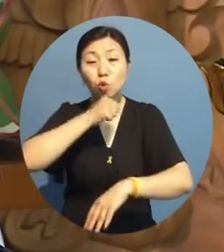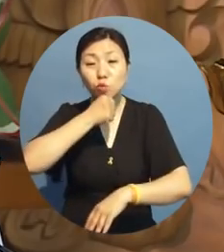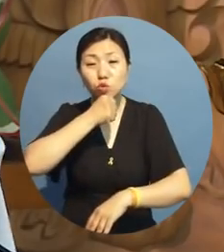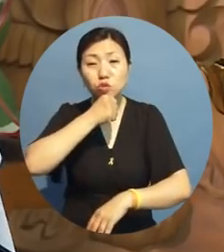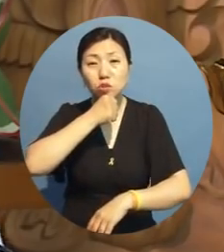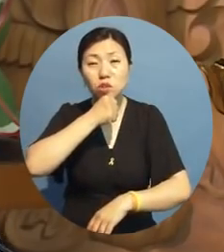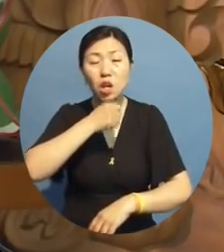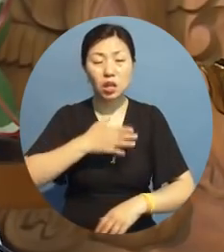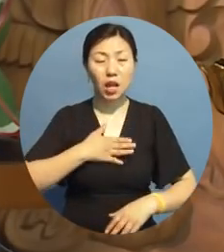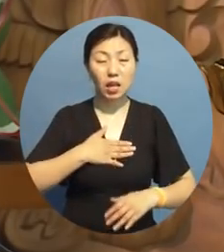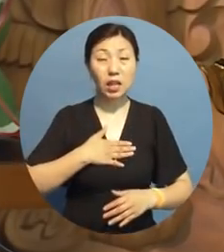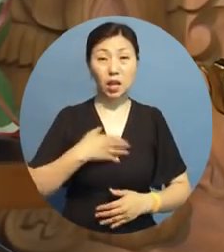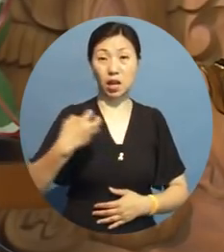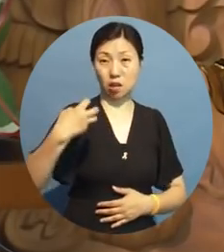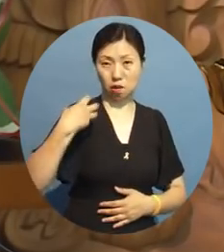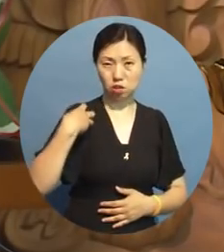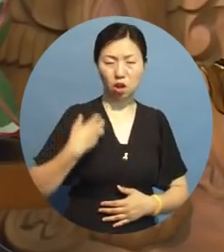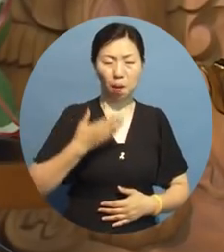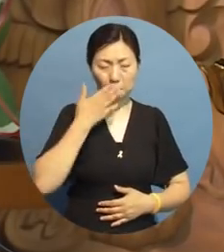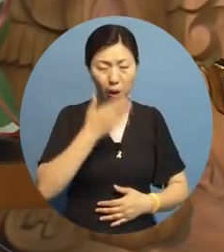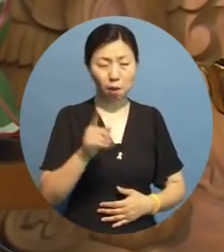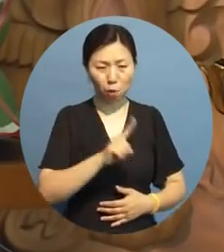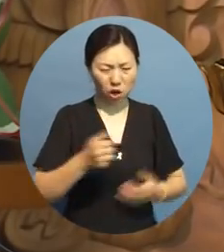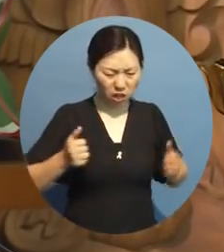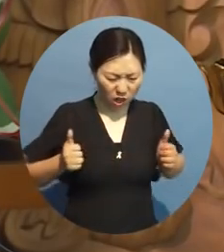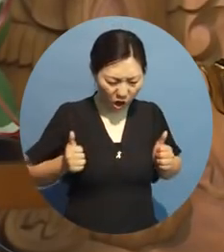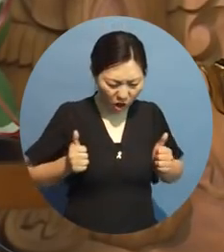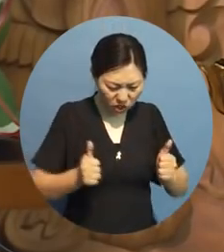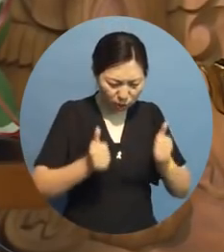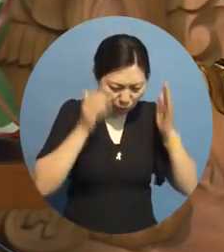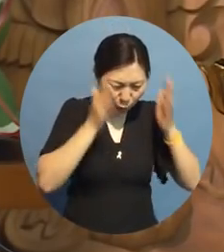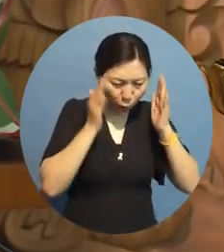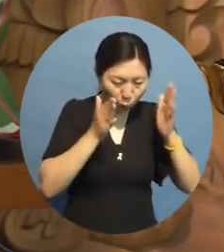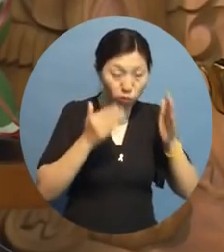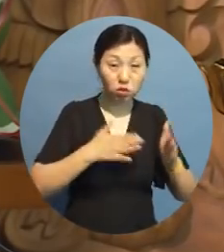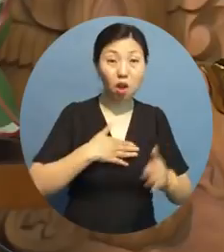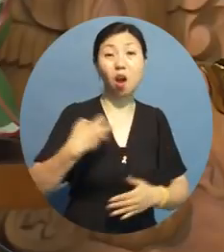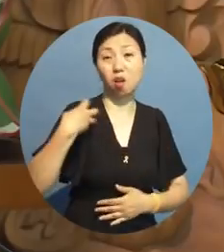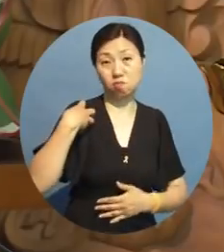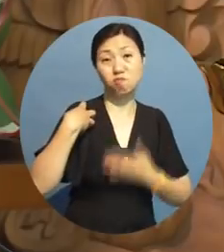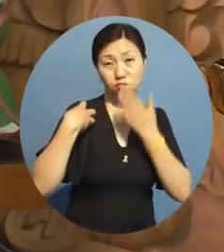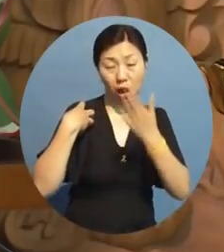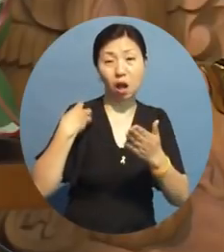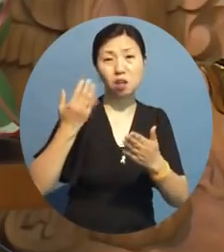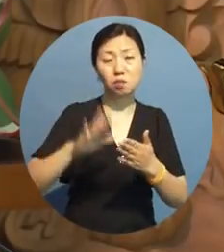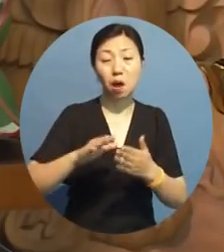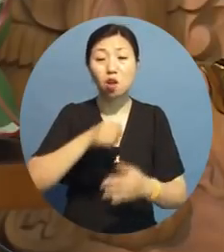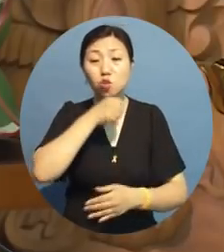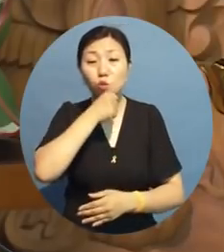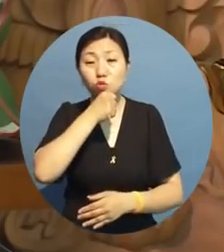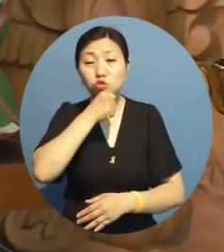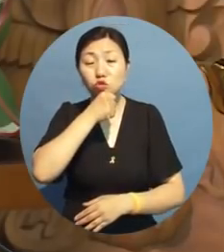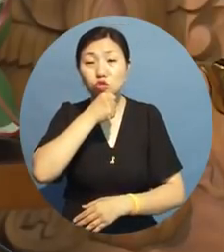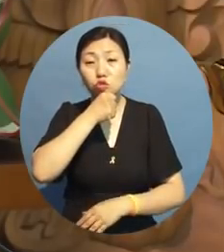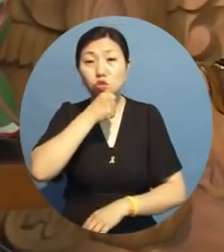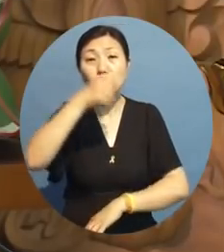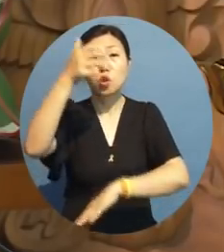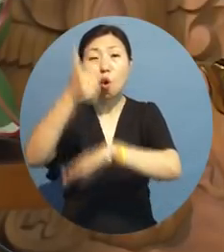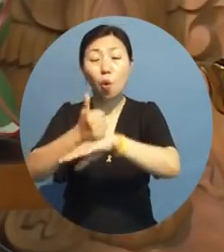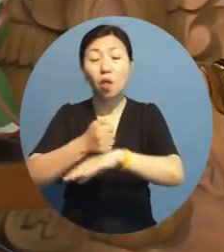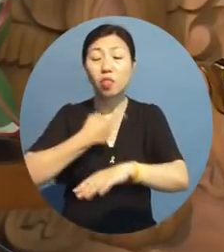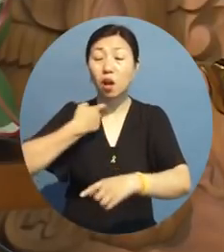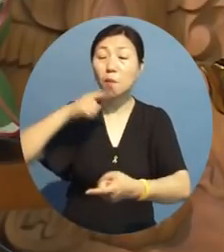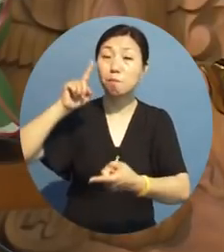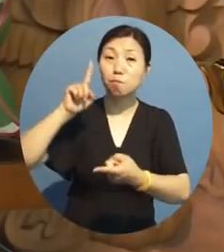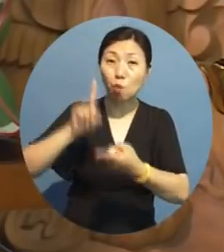아니야. 열심히 하는 건 내가 할수 있는 일이지만은 그 결과가 점수가 내가 원하는 대로 나올지 안 원하는 대로 나올지는